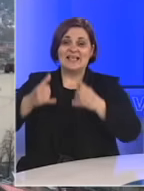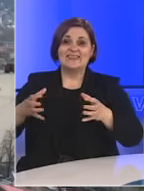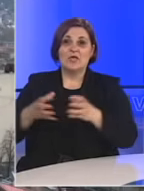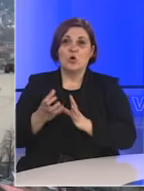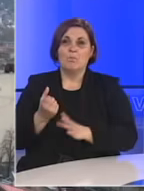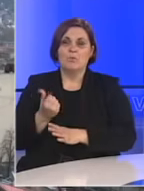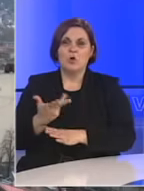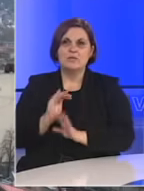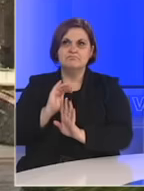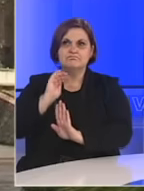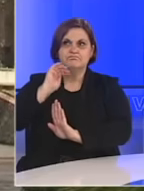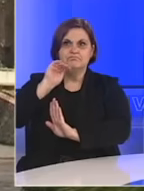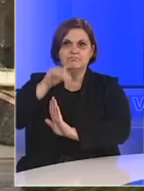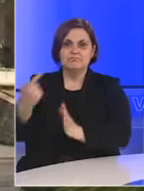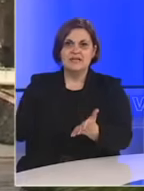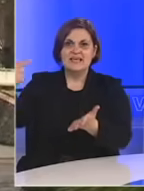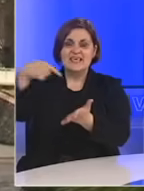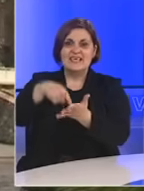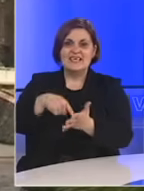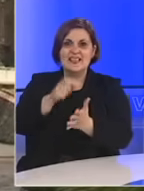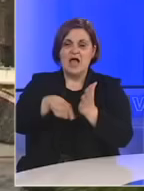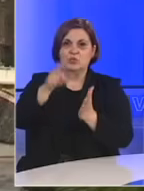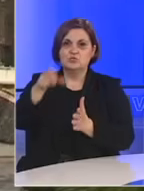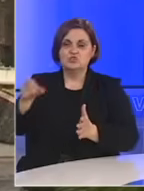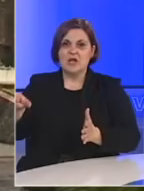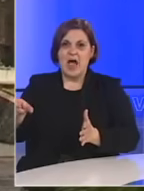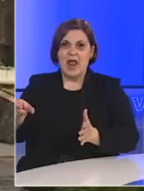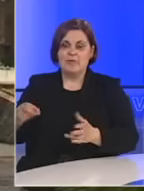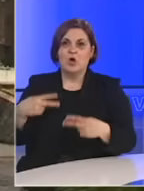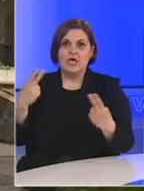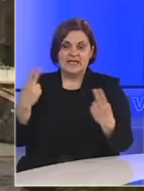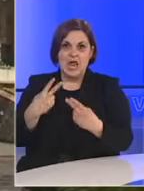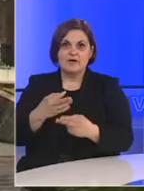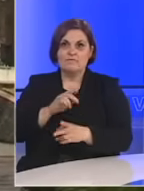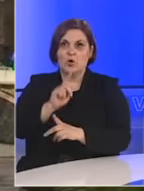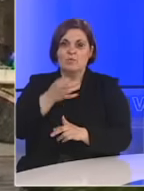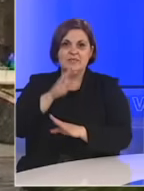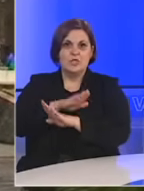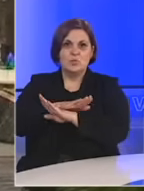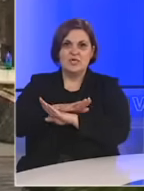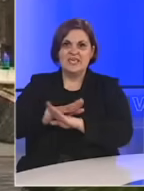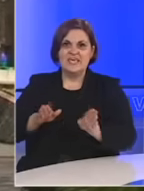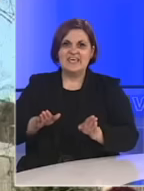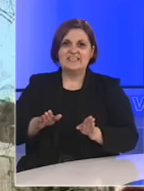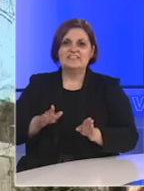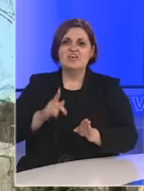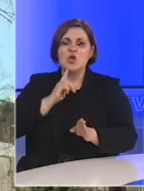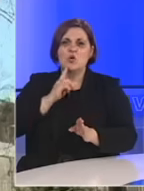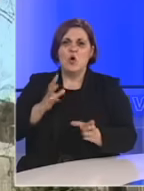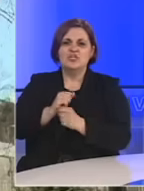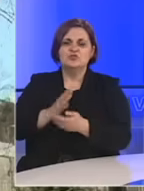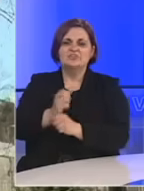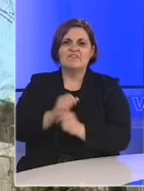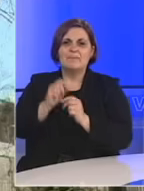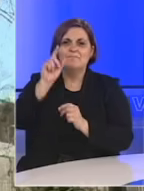broji preko 1000 članova i naravno u pitanju su svi iz struke biologije, s tim